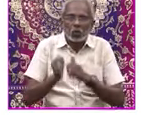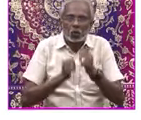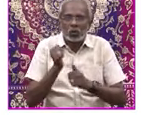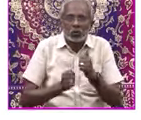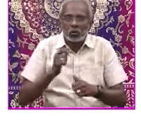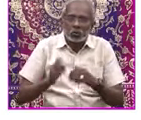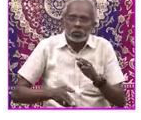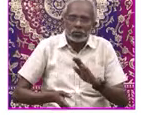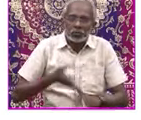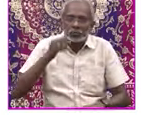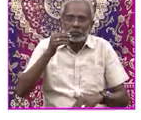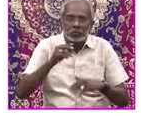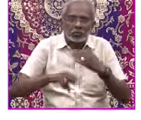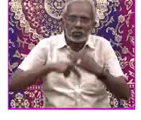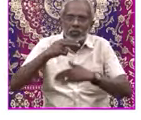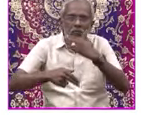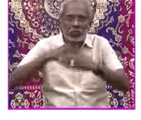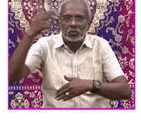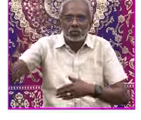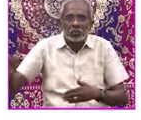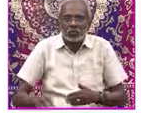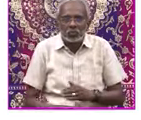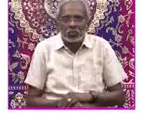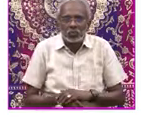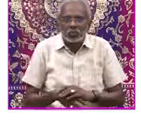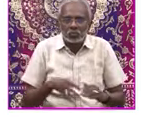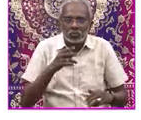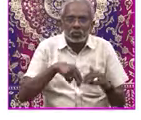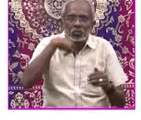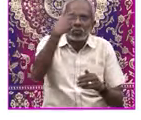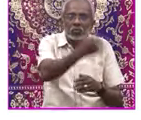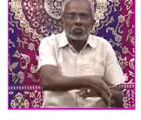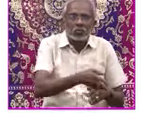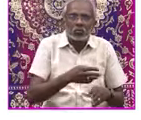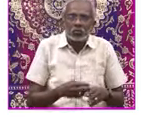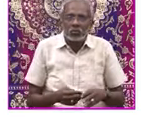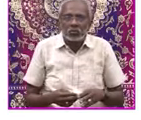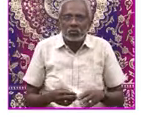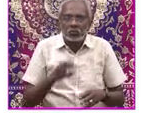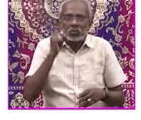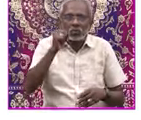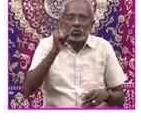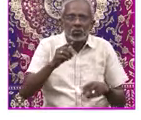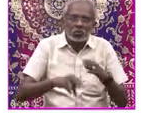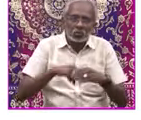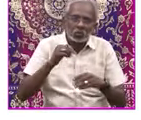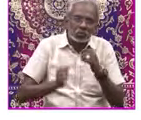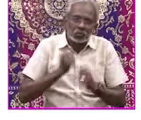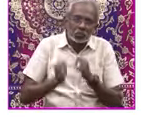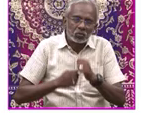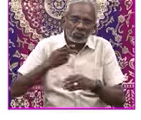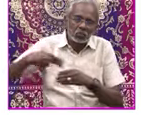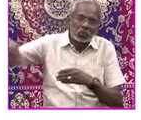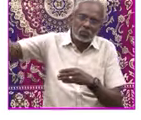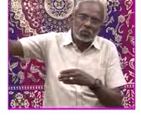ஒருத்தர் வேகமா ஒண்ணு அவனை தாண்டி இன்னொருத்தன் ஓடுறான், அவன் ஒன்னு அவனை தாண்டி ஓடுறான். அப்போ ஒருத்தரை முந்தினே, நான் உயிர் தப்பினண்டா,